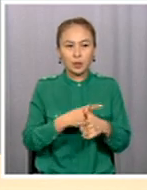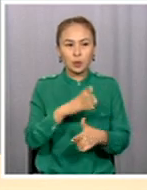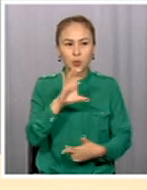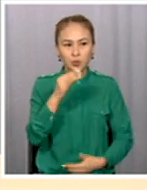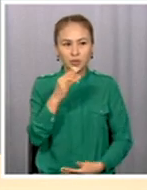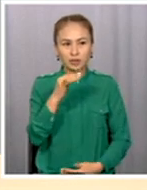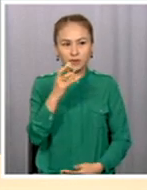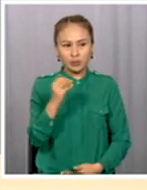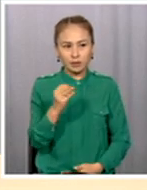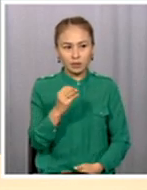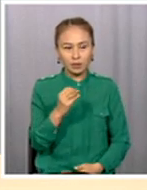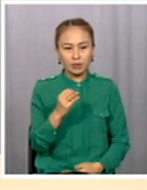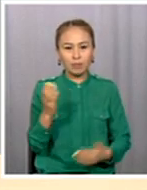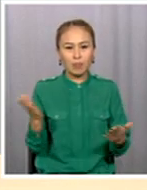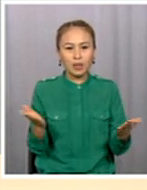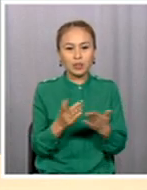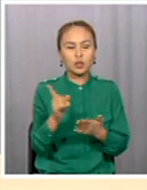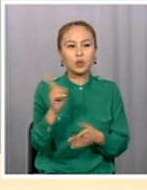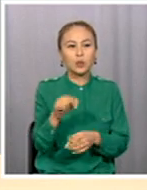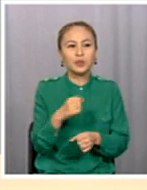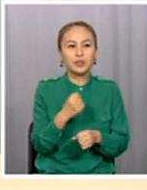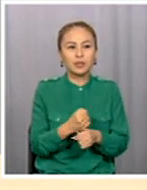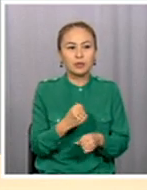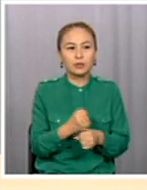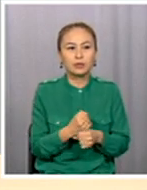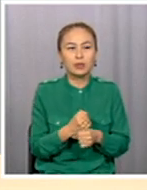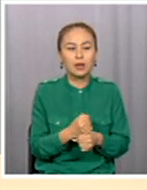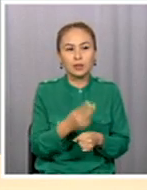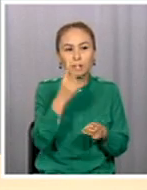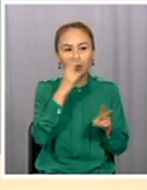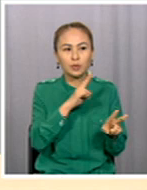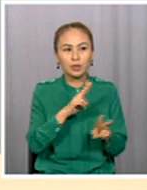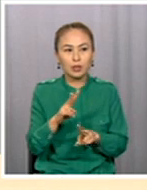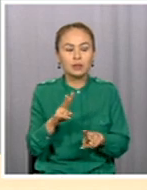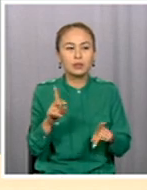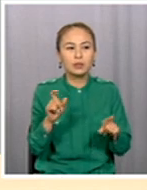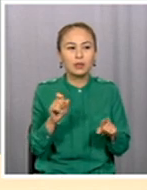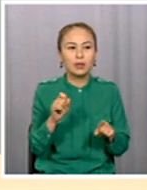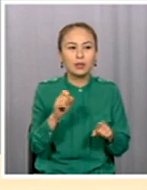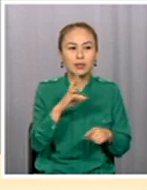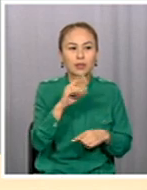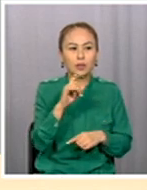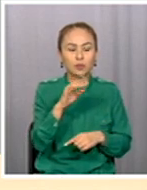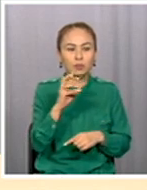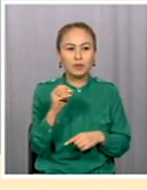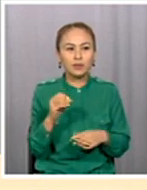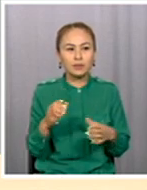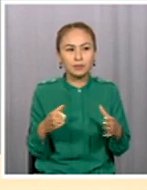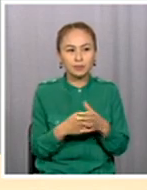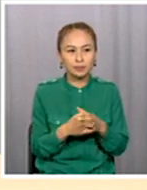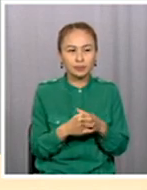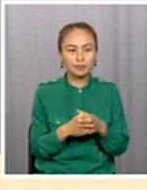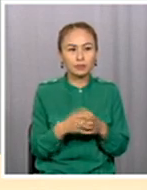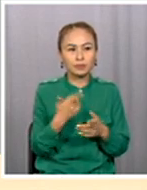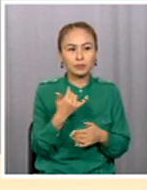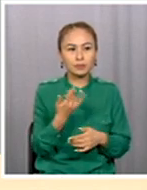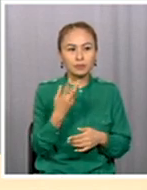существительным. Болельщики что делали, наблюдали? Это сказуемое, выражено